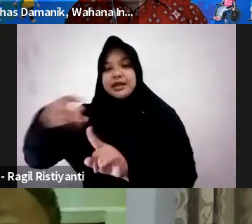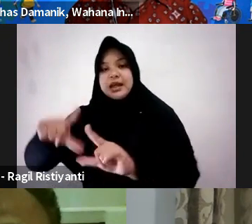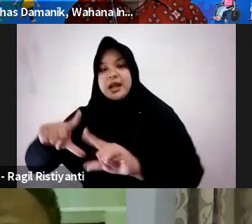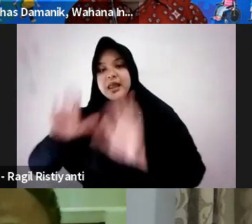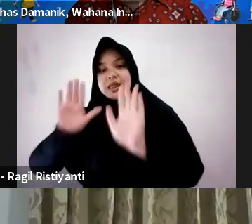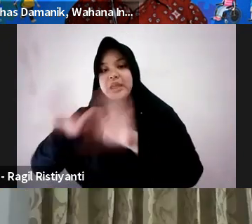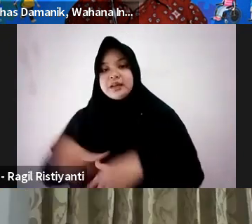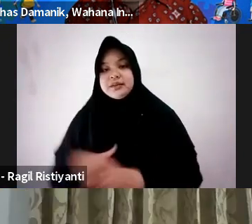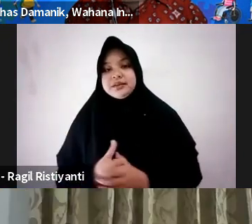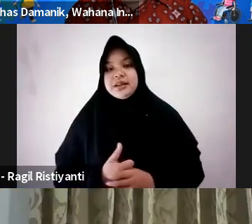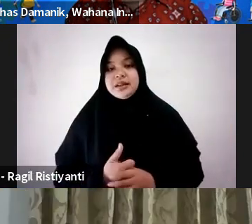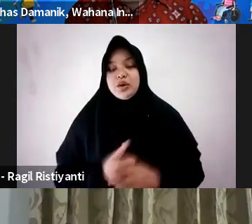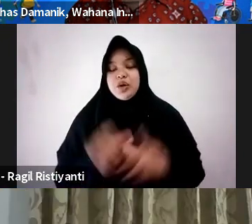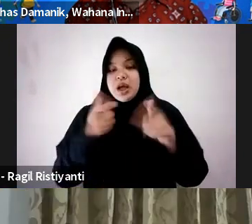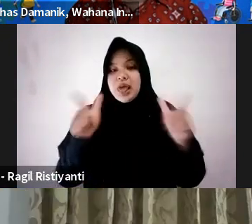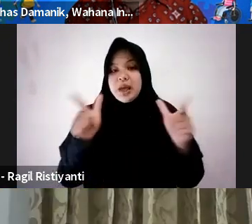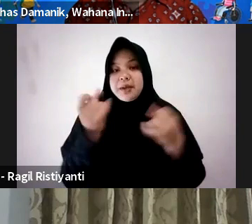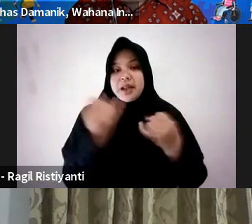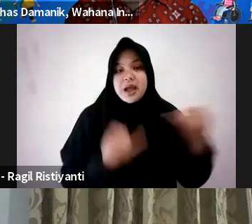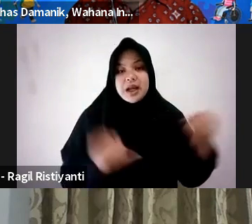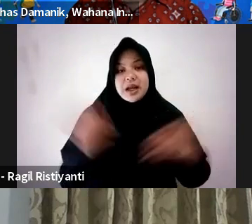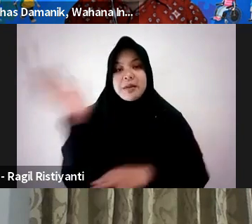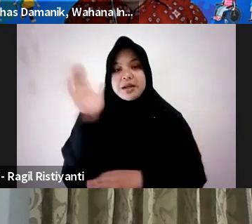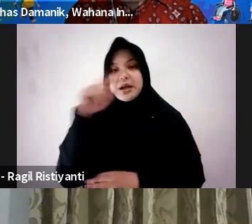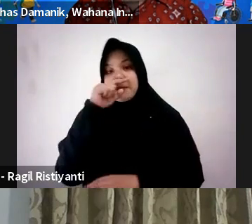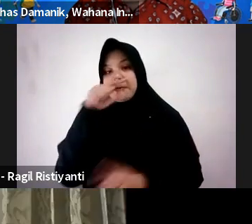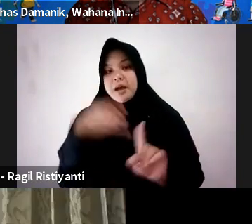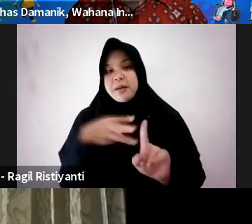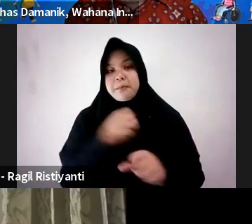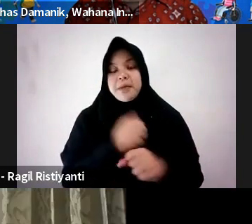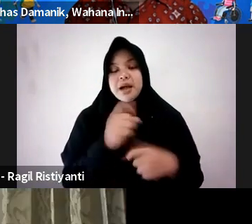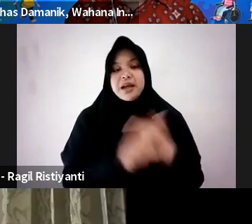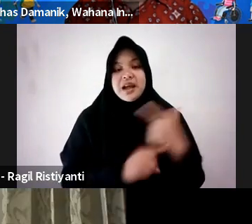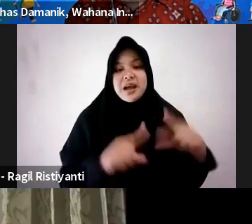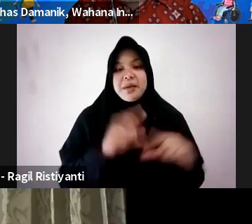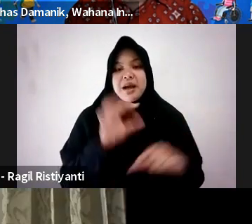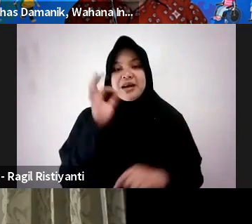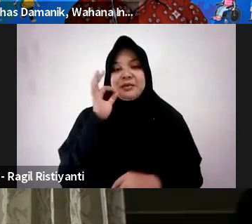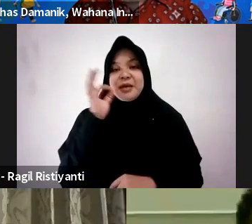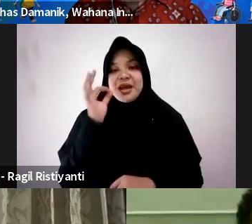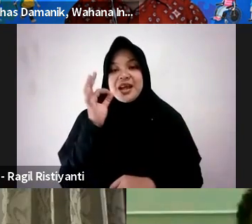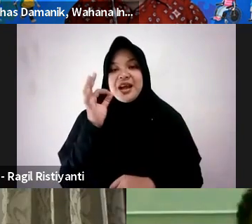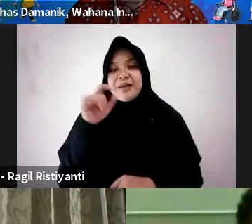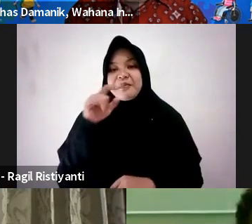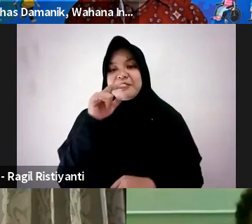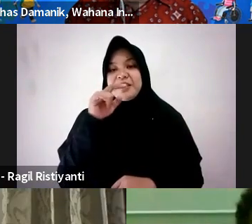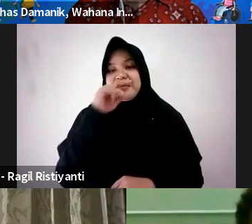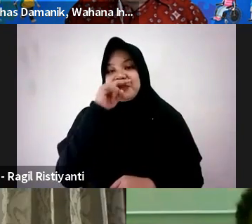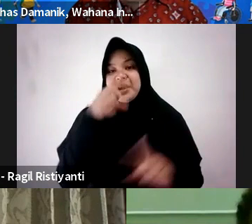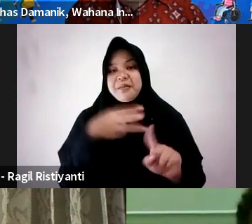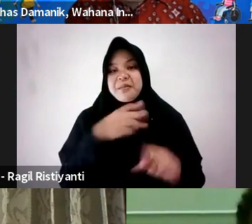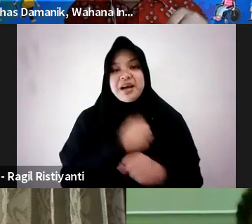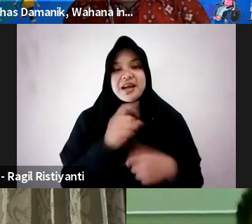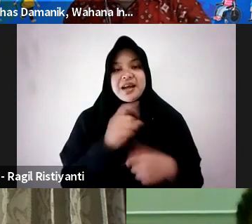dari kalimat paling akhir yang dipresentasikan apa baja tadi Pak Bak Maaf ya Pak bagi Pak Subagya masuk ada